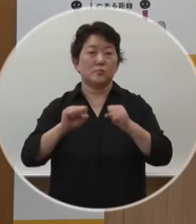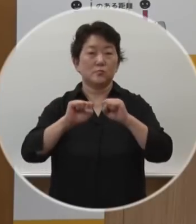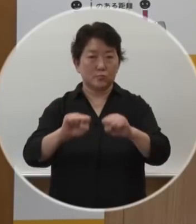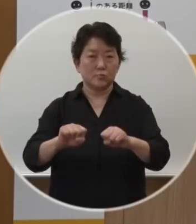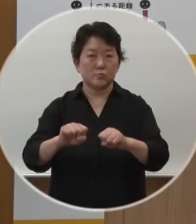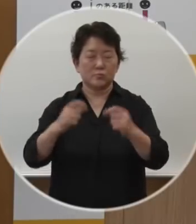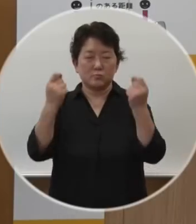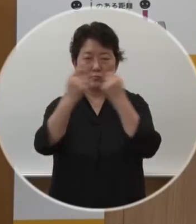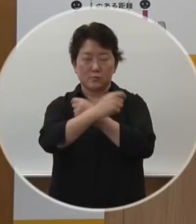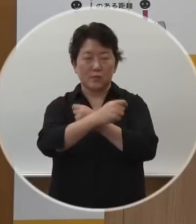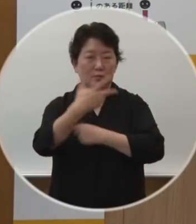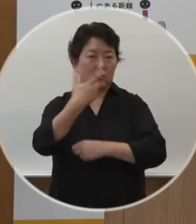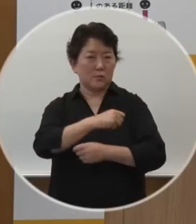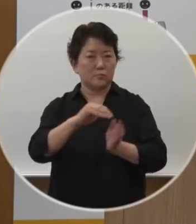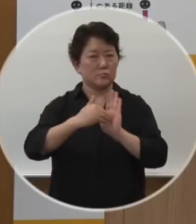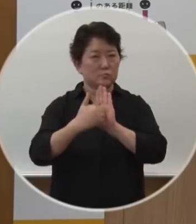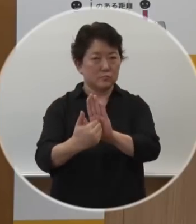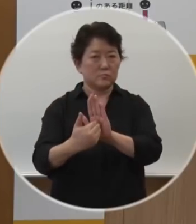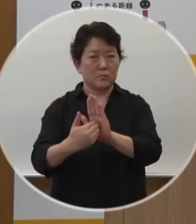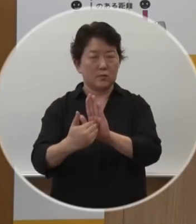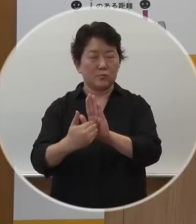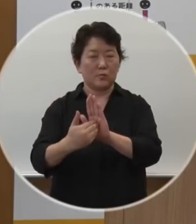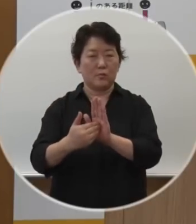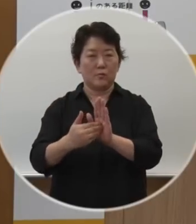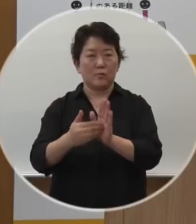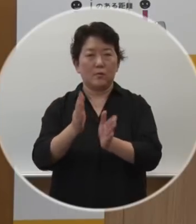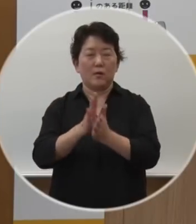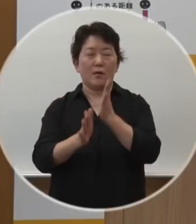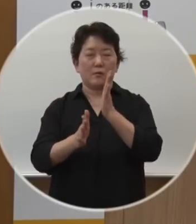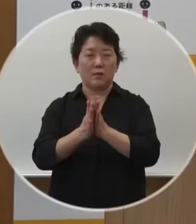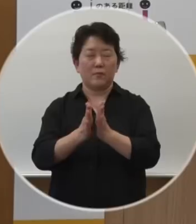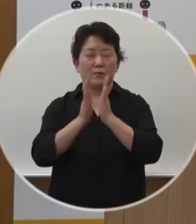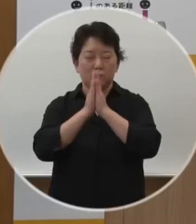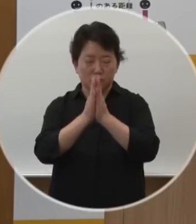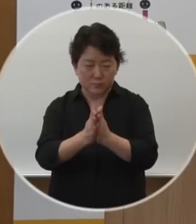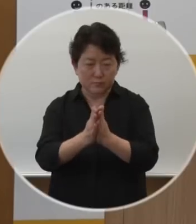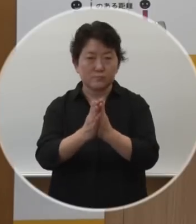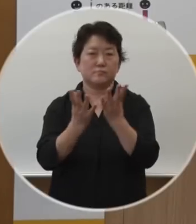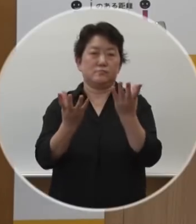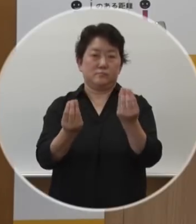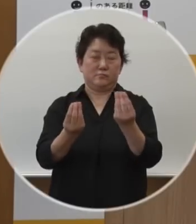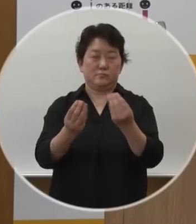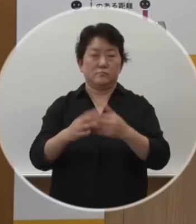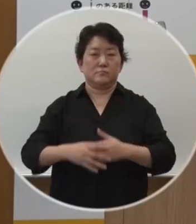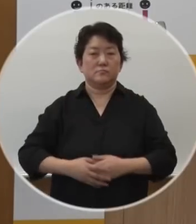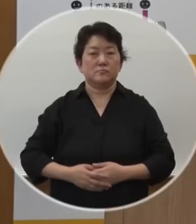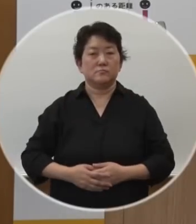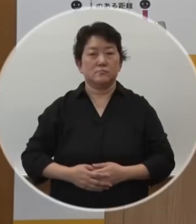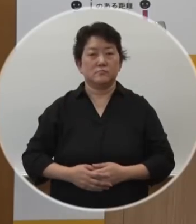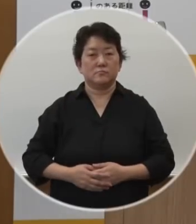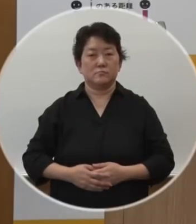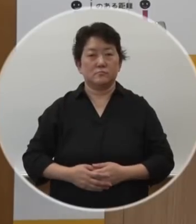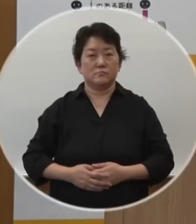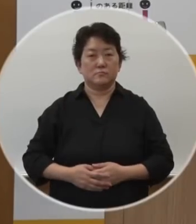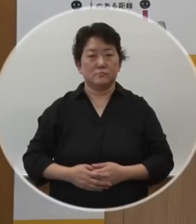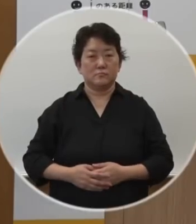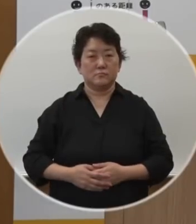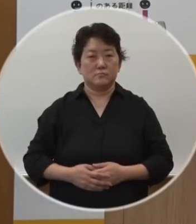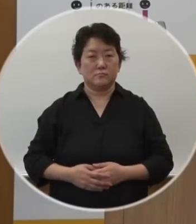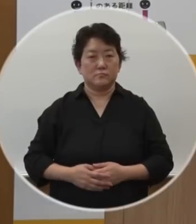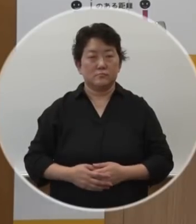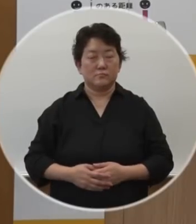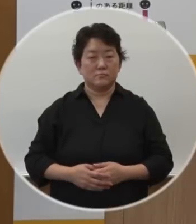ご接種の防止に努めるよう改めて要請をさせていただきました。要請をさせていただき